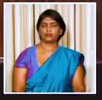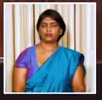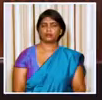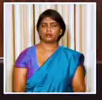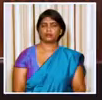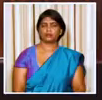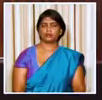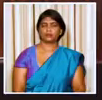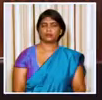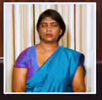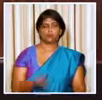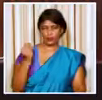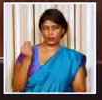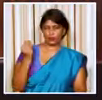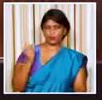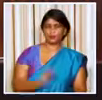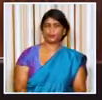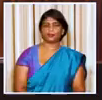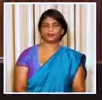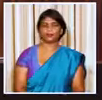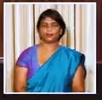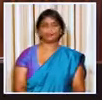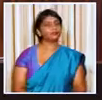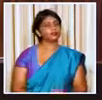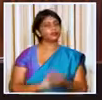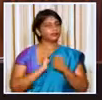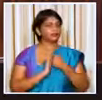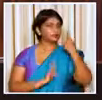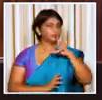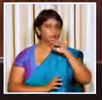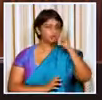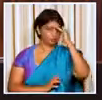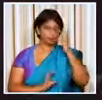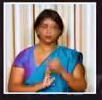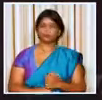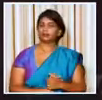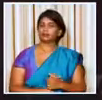හරි විමල් ඇමතුමා, තපර ගරු නියෝජ්‍ය කතානායකතුමනි,